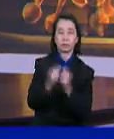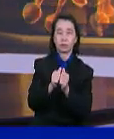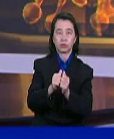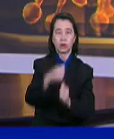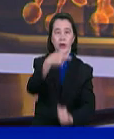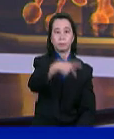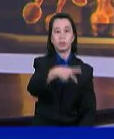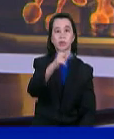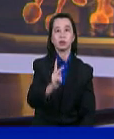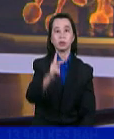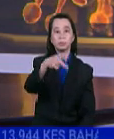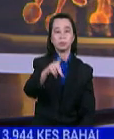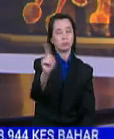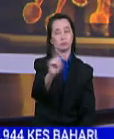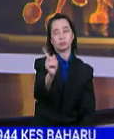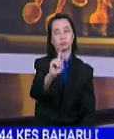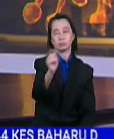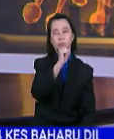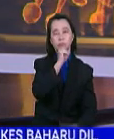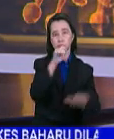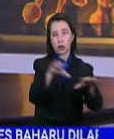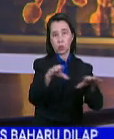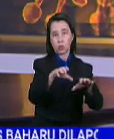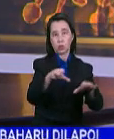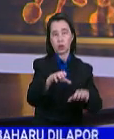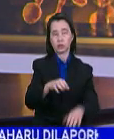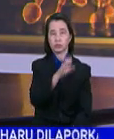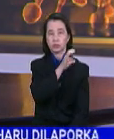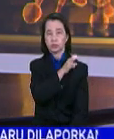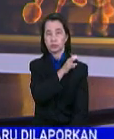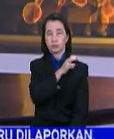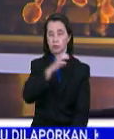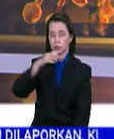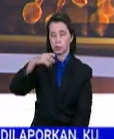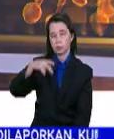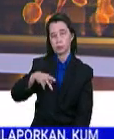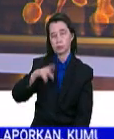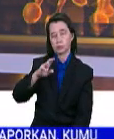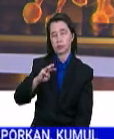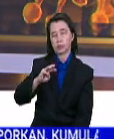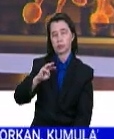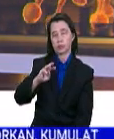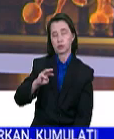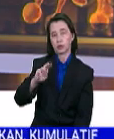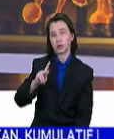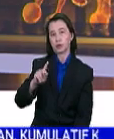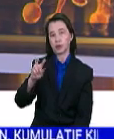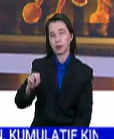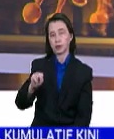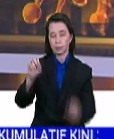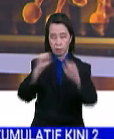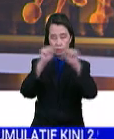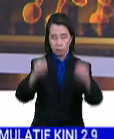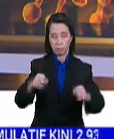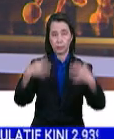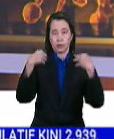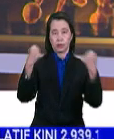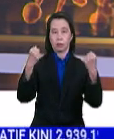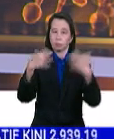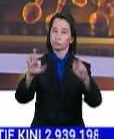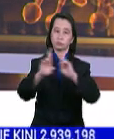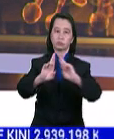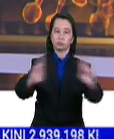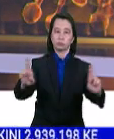Pergerakan tidak akan dilaksanakan. Jelas Pengerusi Majlis Pemulihan Negara Tan Sri Muhyiddin Yassin, sistem kesihatan negara sudah